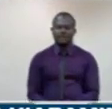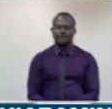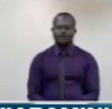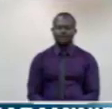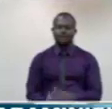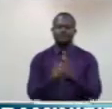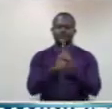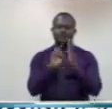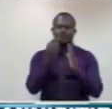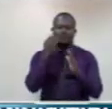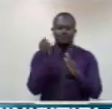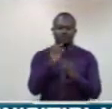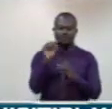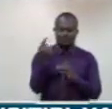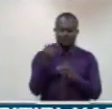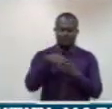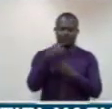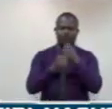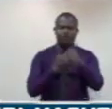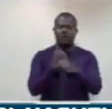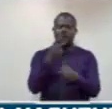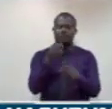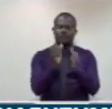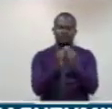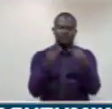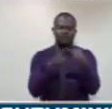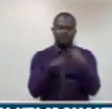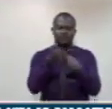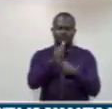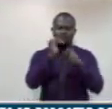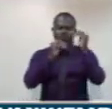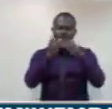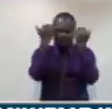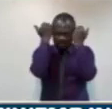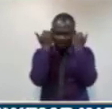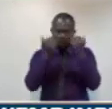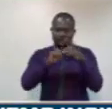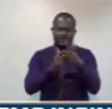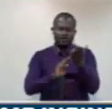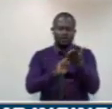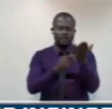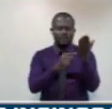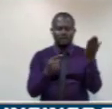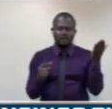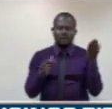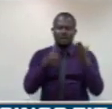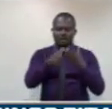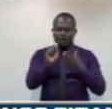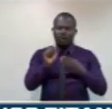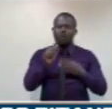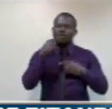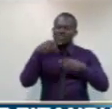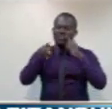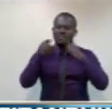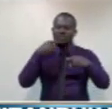Ku itariki ya mbere z'ukwezi kwa mbere mu mwaka wa 2016 nibwo urwego rw'ubutabera rwatangiye gukoresha ikoranabuhanga, aho ibirego bitangwa